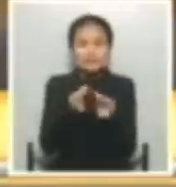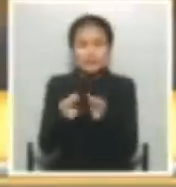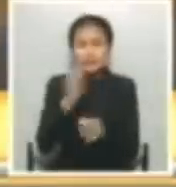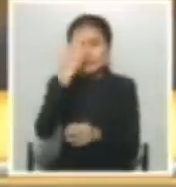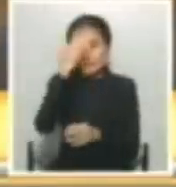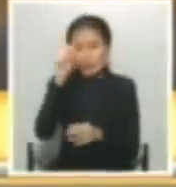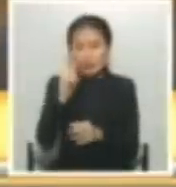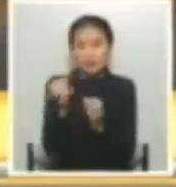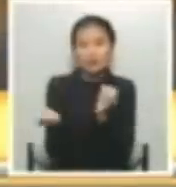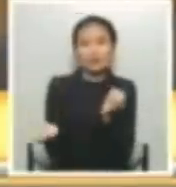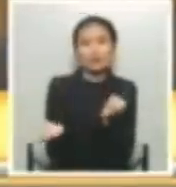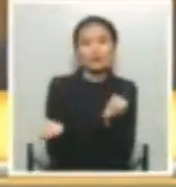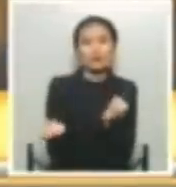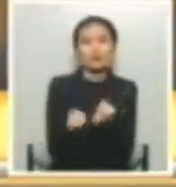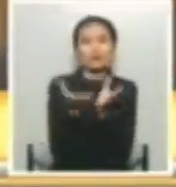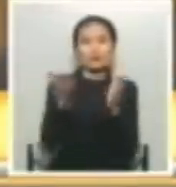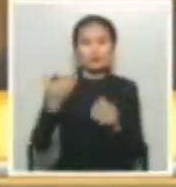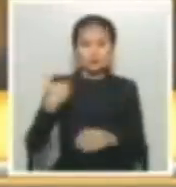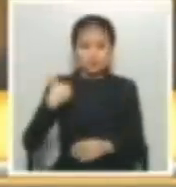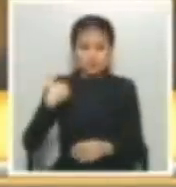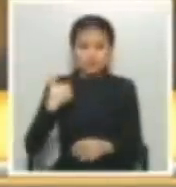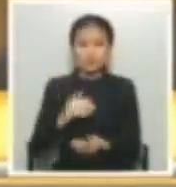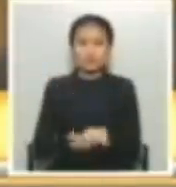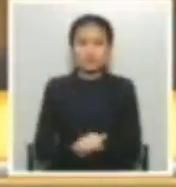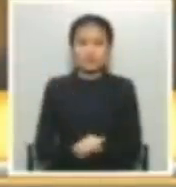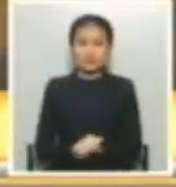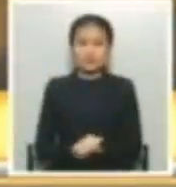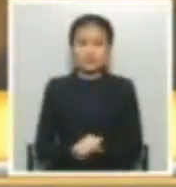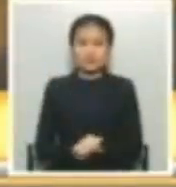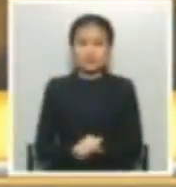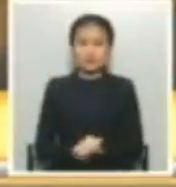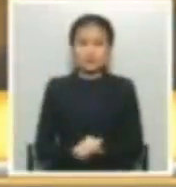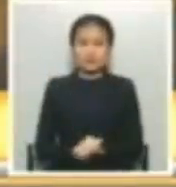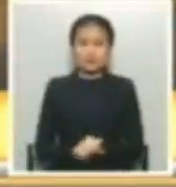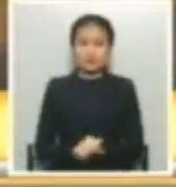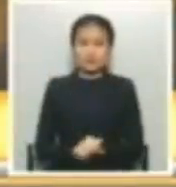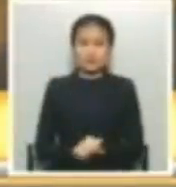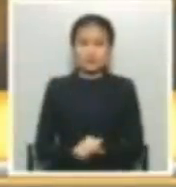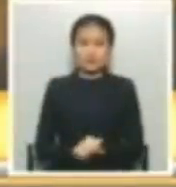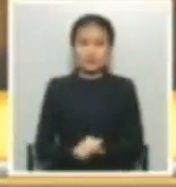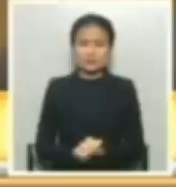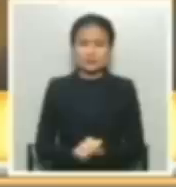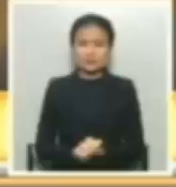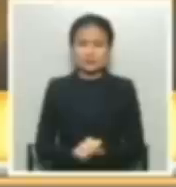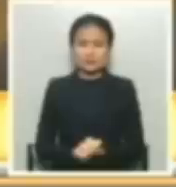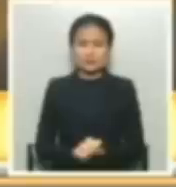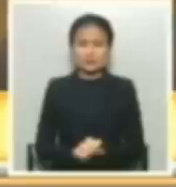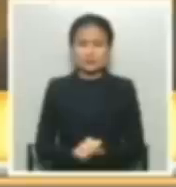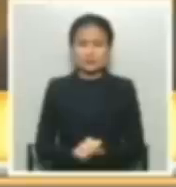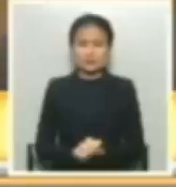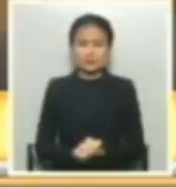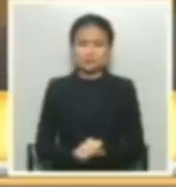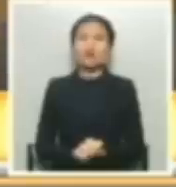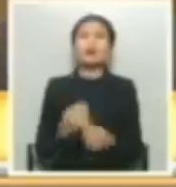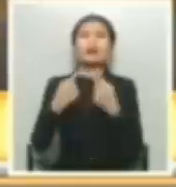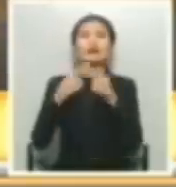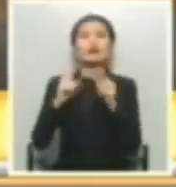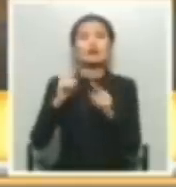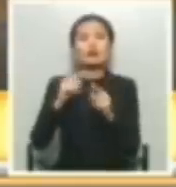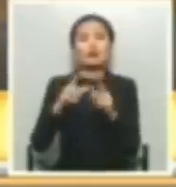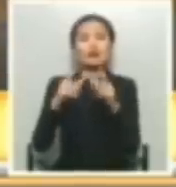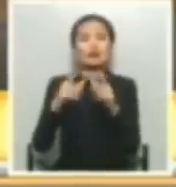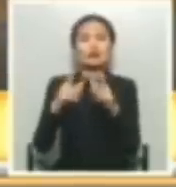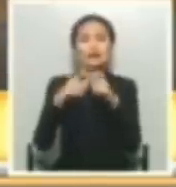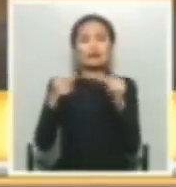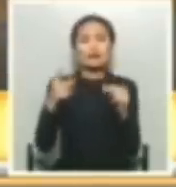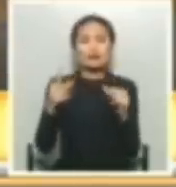ประธานครับ เชิญท่านกรรมาธิการยุทธพงศ์เชิญ เรียนท่านประธานที่เคารพครับ เอาเฉพาะประเด็นที ่เรื่องรับผลประโยชน์เนี่ยท่านประธานเอามันตรงโกงเนี่ย